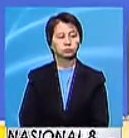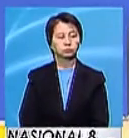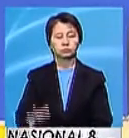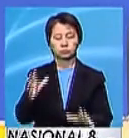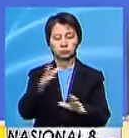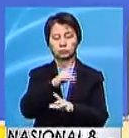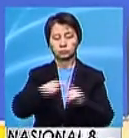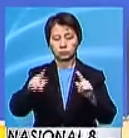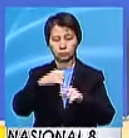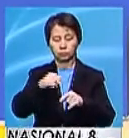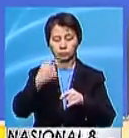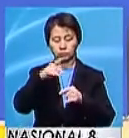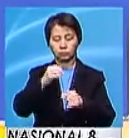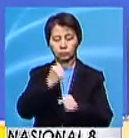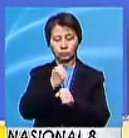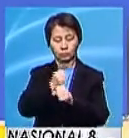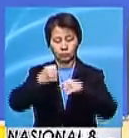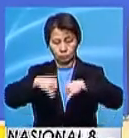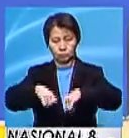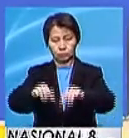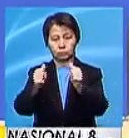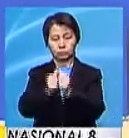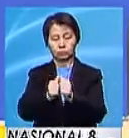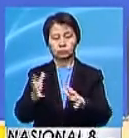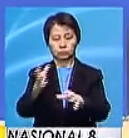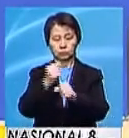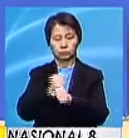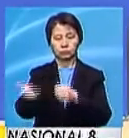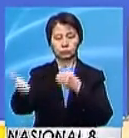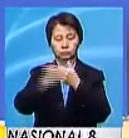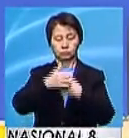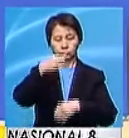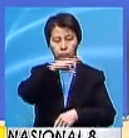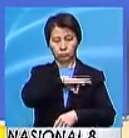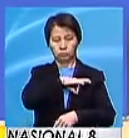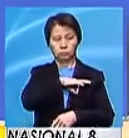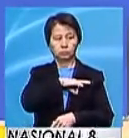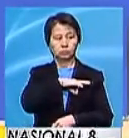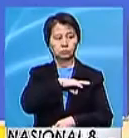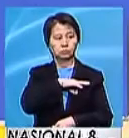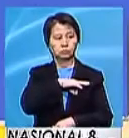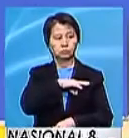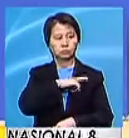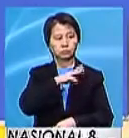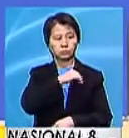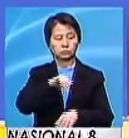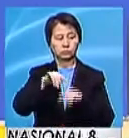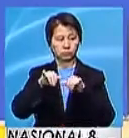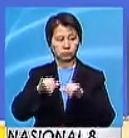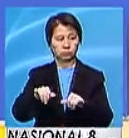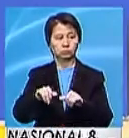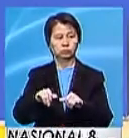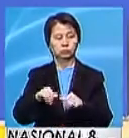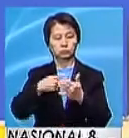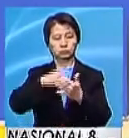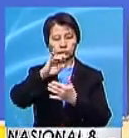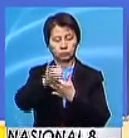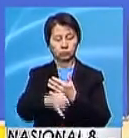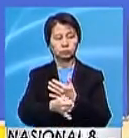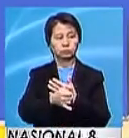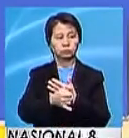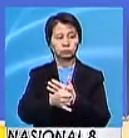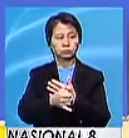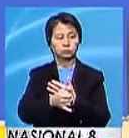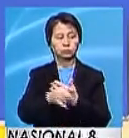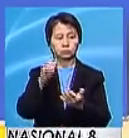And we will also ensure pro-growth, like those projects in the pipeline,